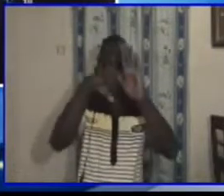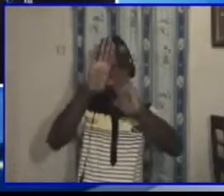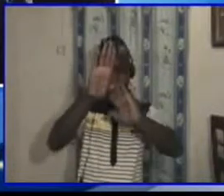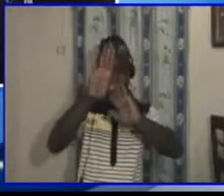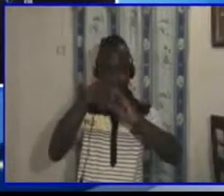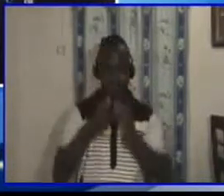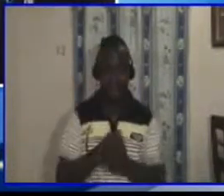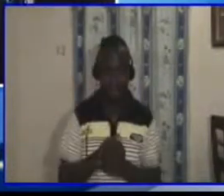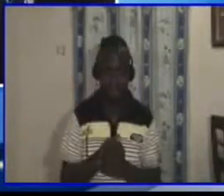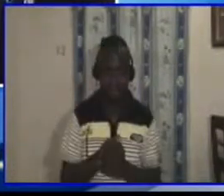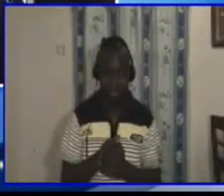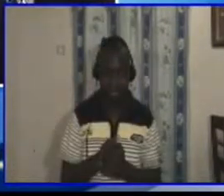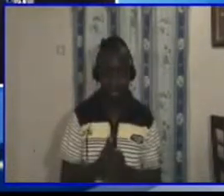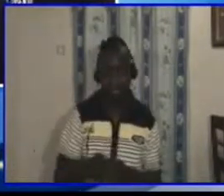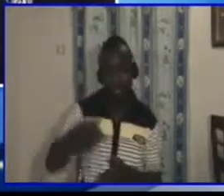preghiamo